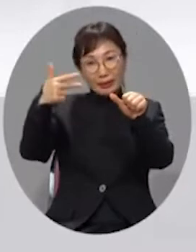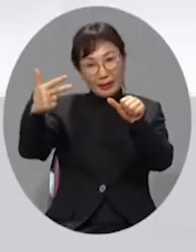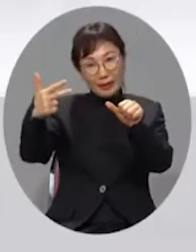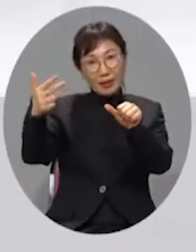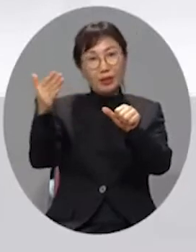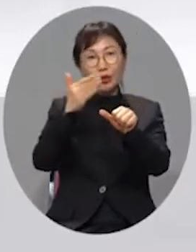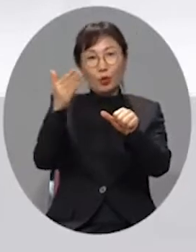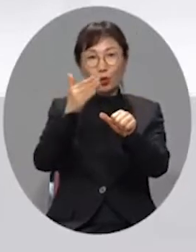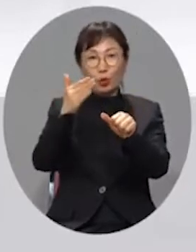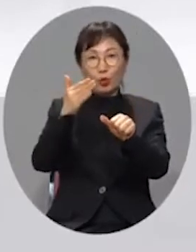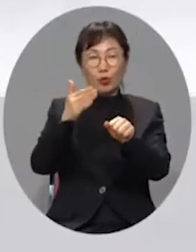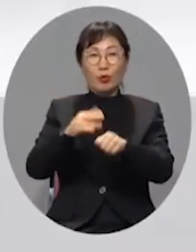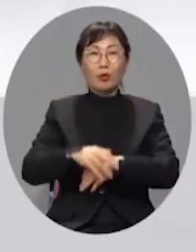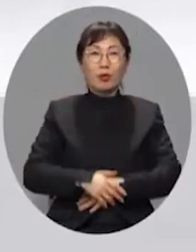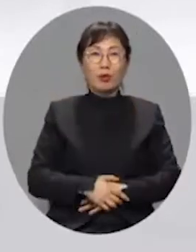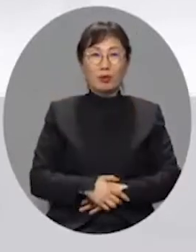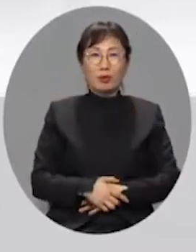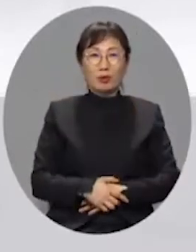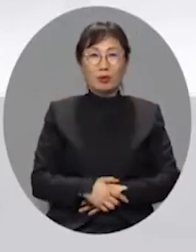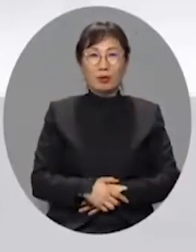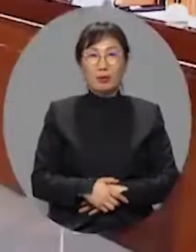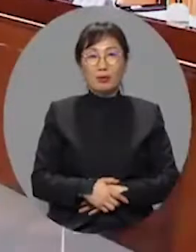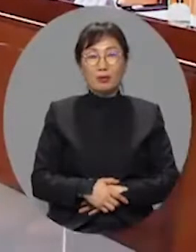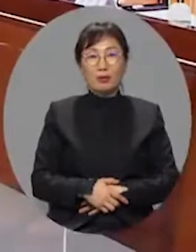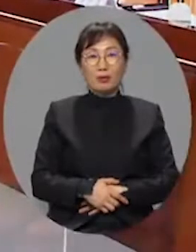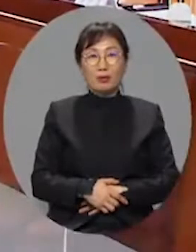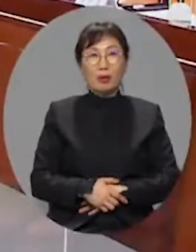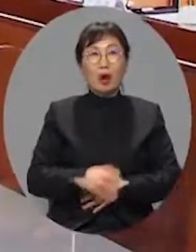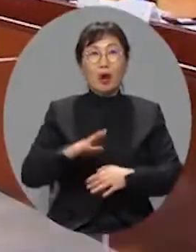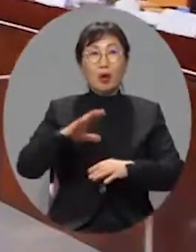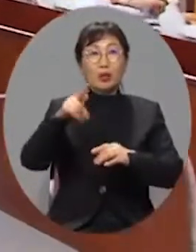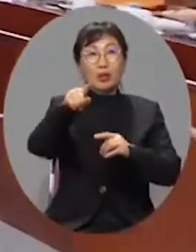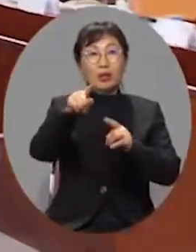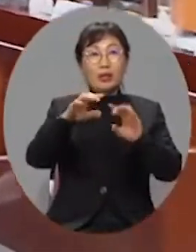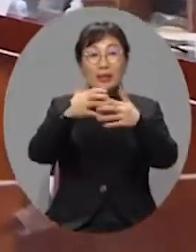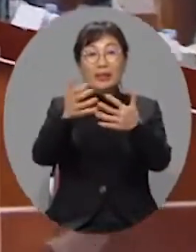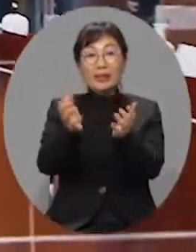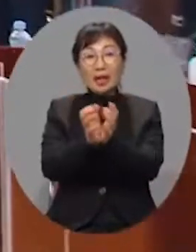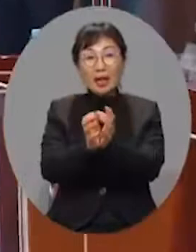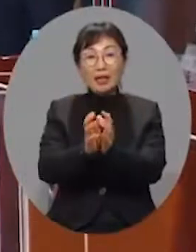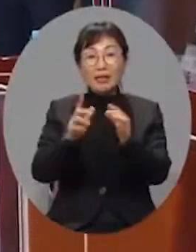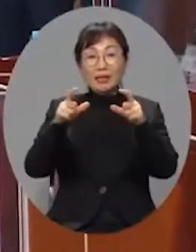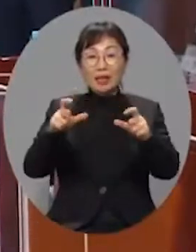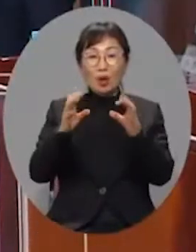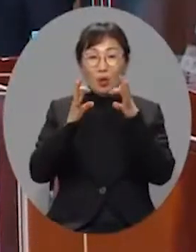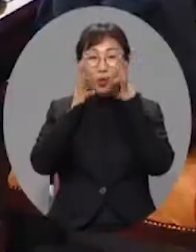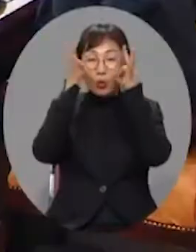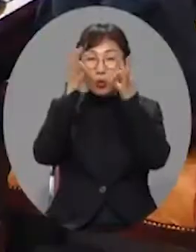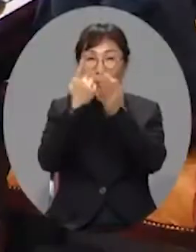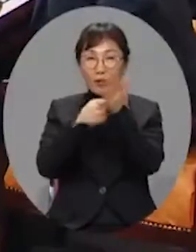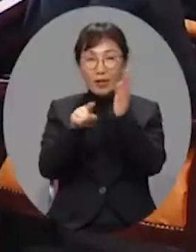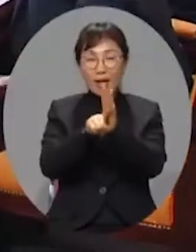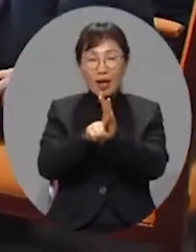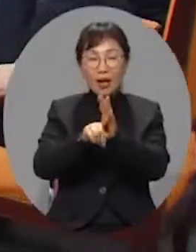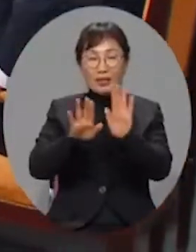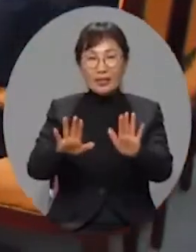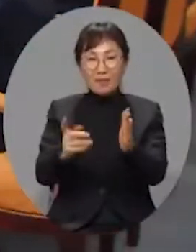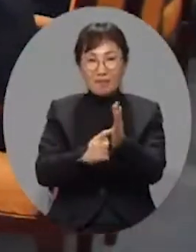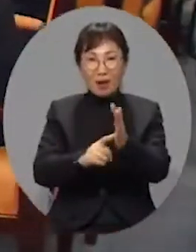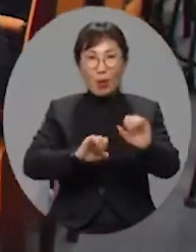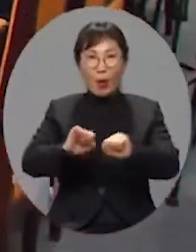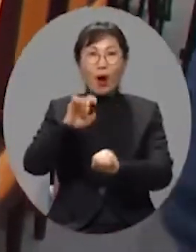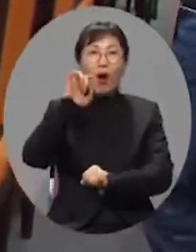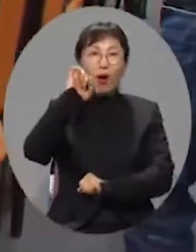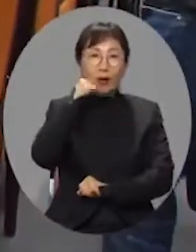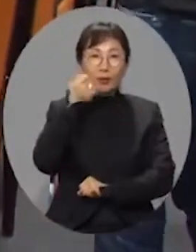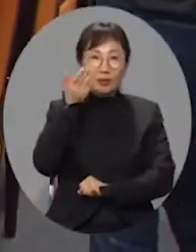득표율은 5%대에 머물렀습니다. 국민의힘은 지역 유력 정당으로의 단기간 도약은 어렵지만